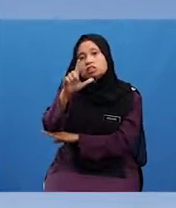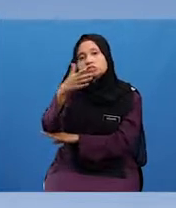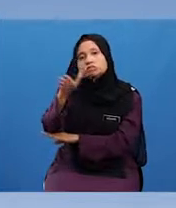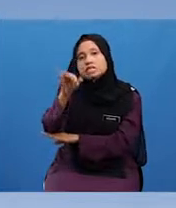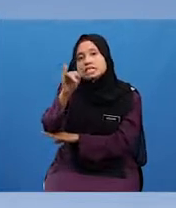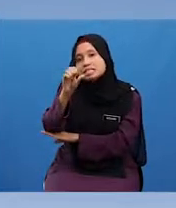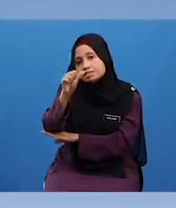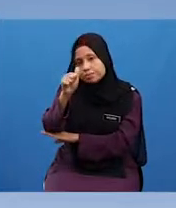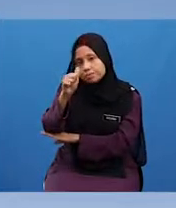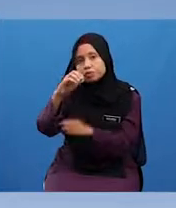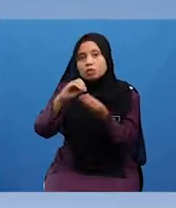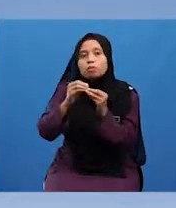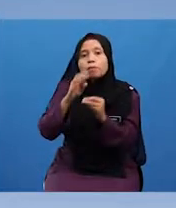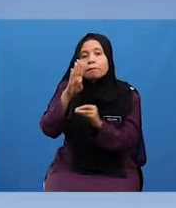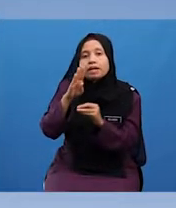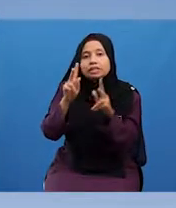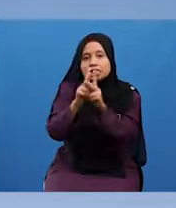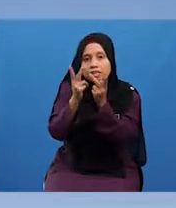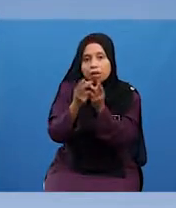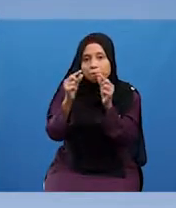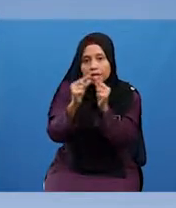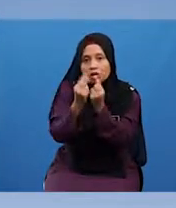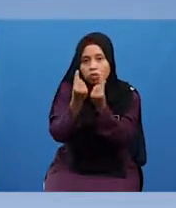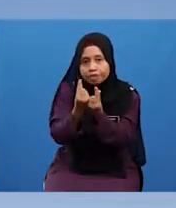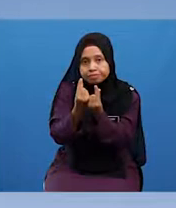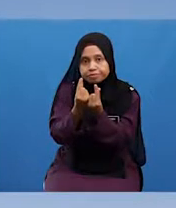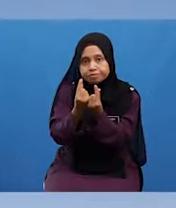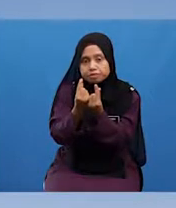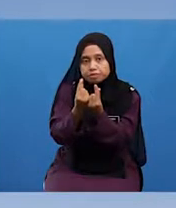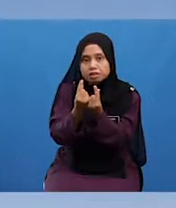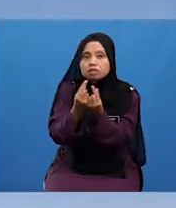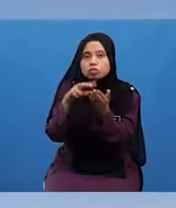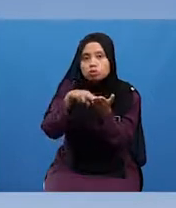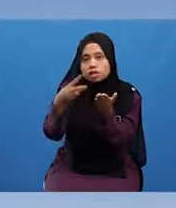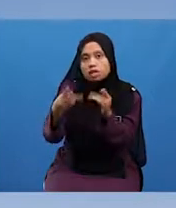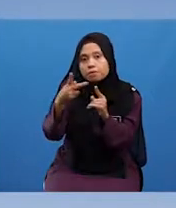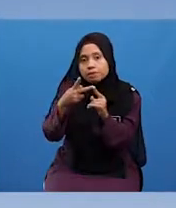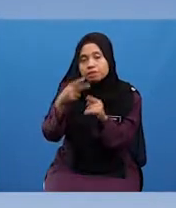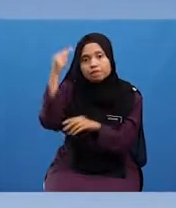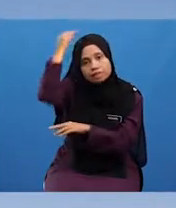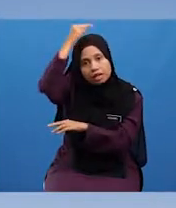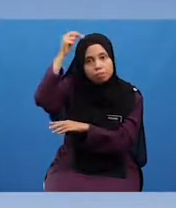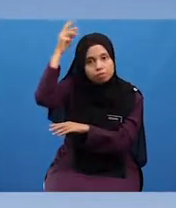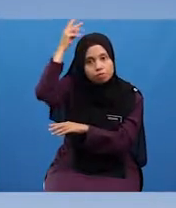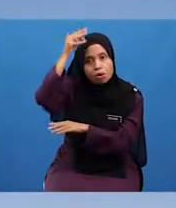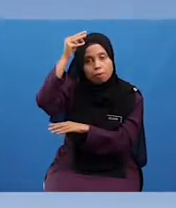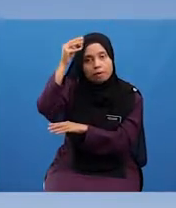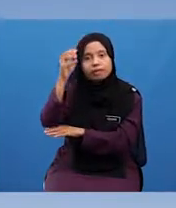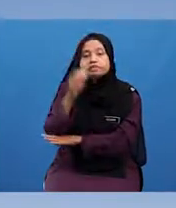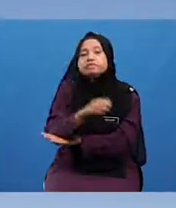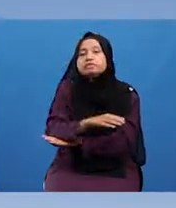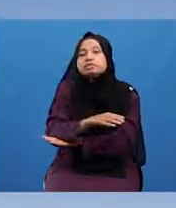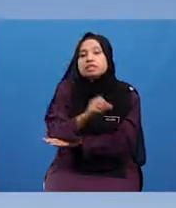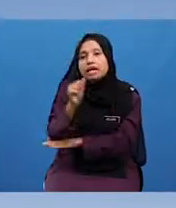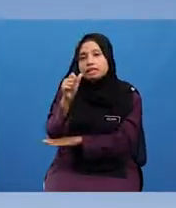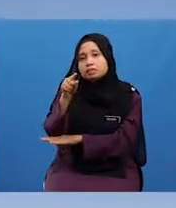Keempat, kitab Al-Quran. Diwahyukan kepada Nabi Muhammad sallallahu